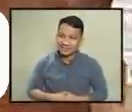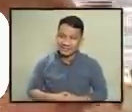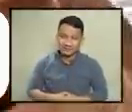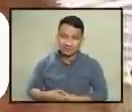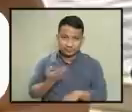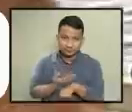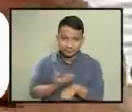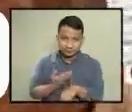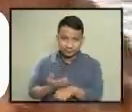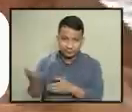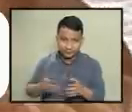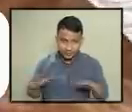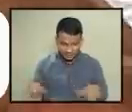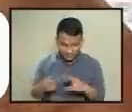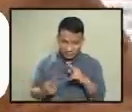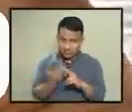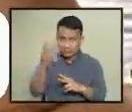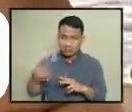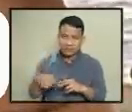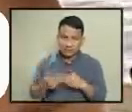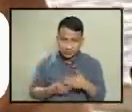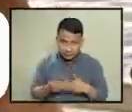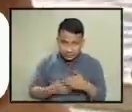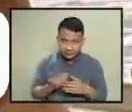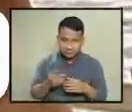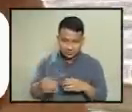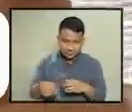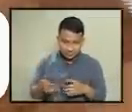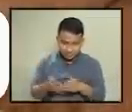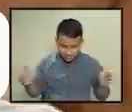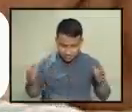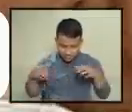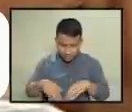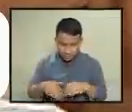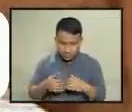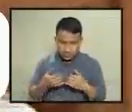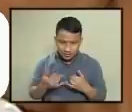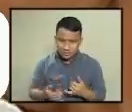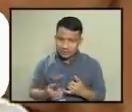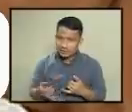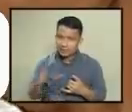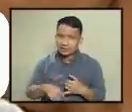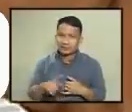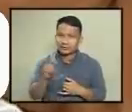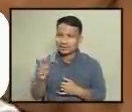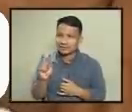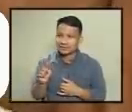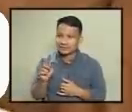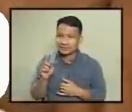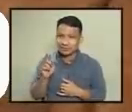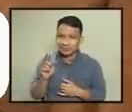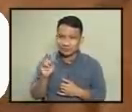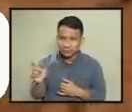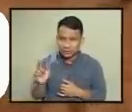batong nadala kasi sa lakas ng putok. Nag-produce ng malaking hukay. Ngayon, 2020, hindi